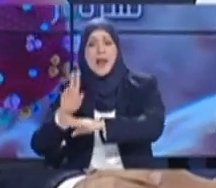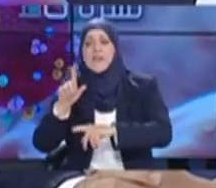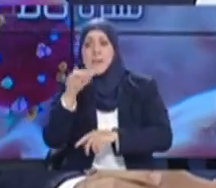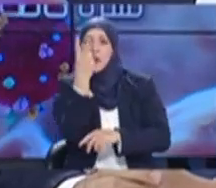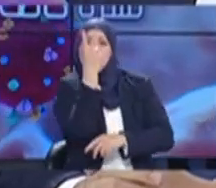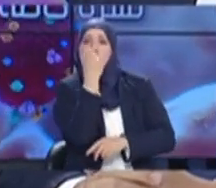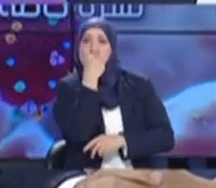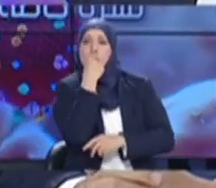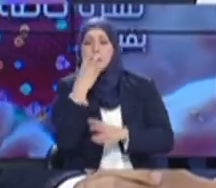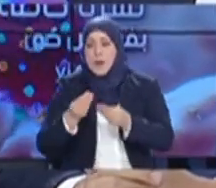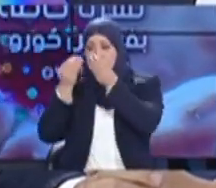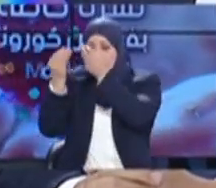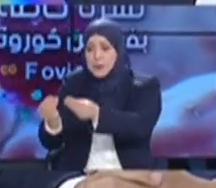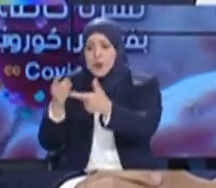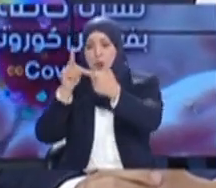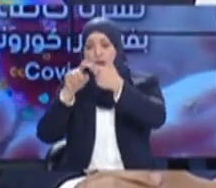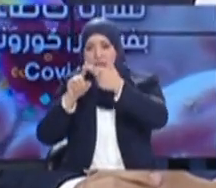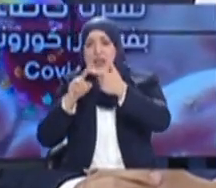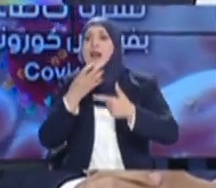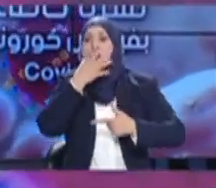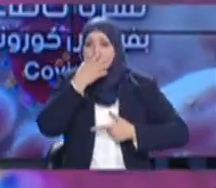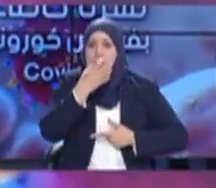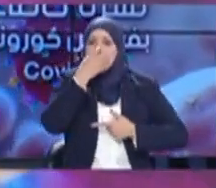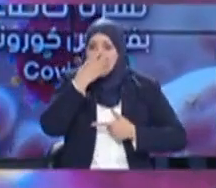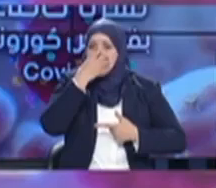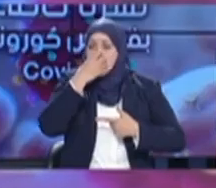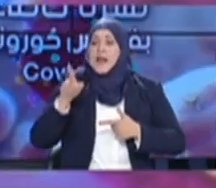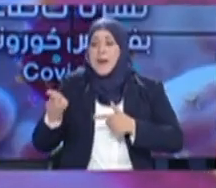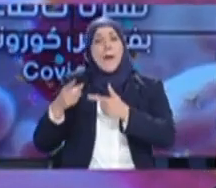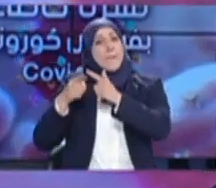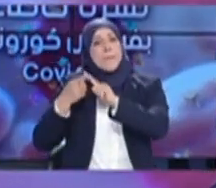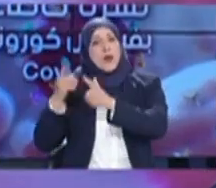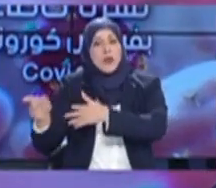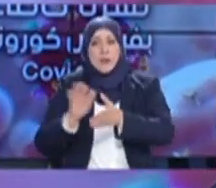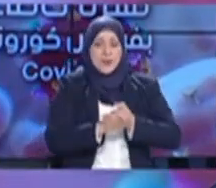سور التنفيس الاصطناعي. وزير الشؤون الخارجيه